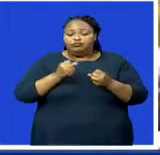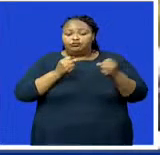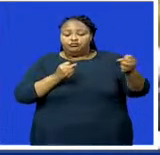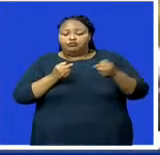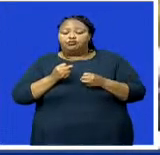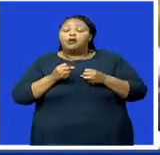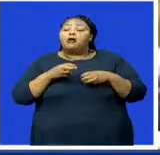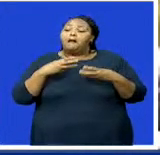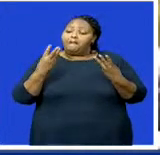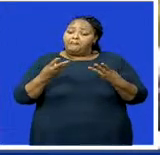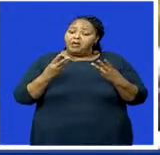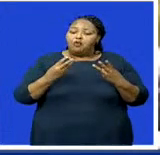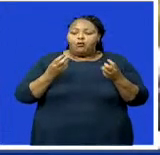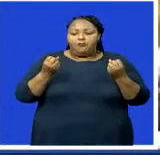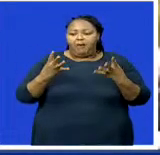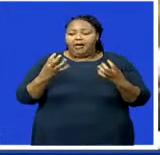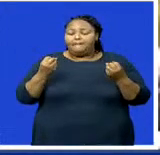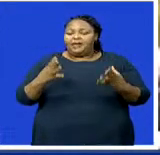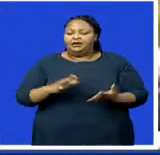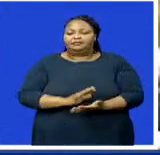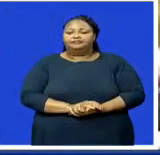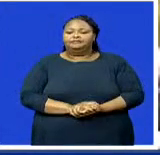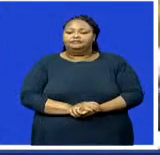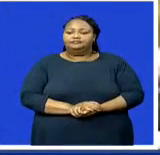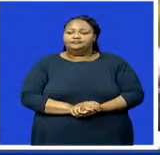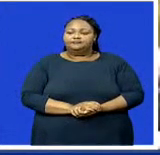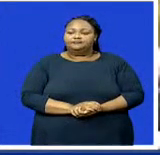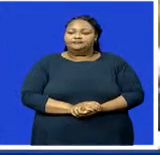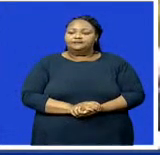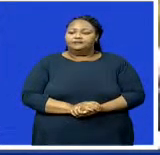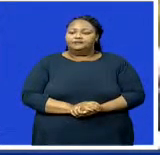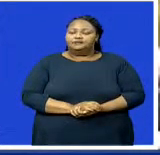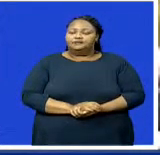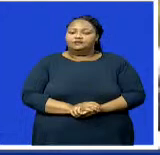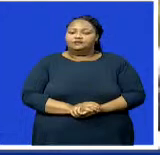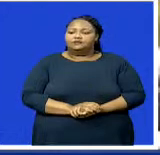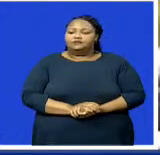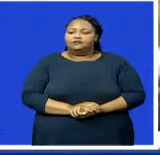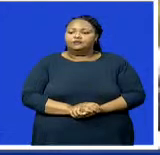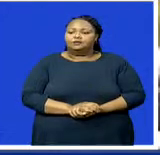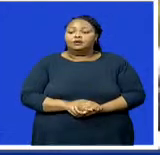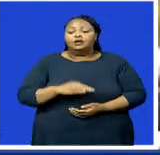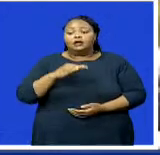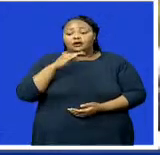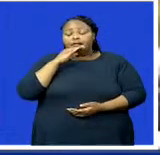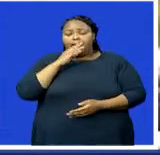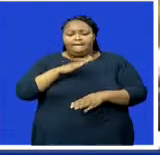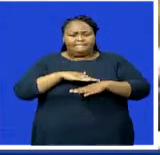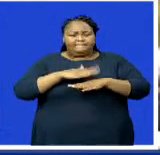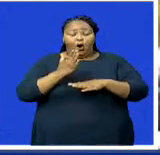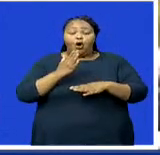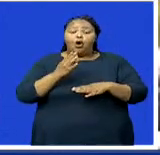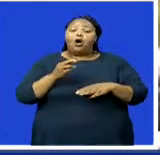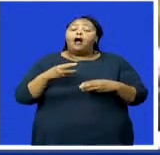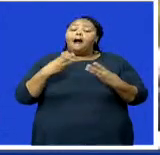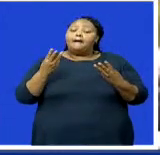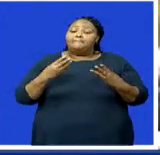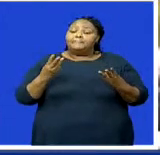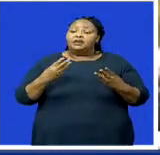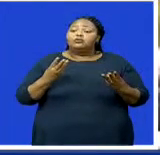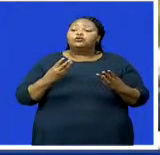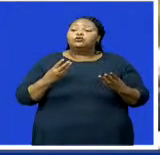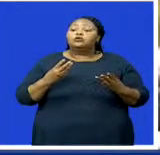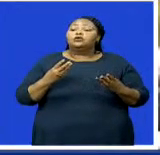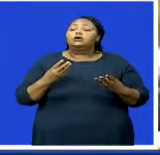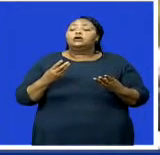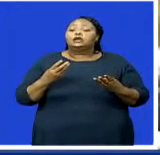nyalo. So lokho ngilenye indlela lesibuka ukuthi sidawukhona ukuthi sanzise ngayo ipool yemaswati langacashwa kulolu hlangothi lwaka